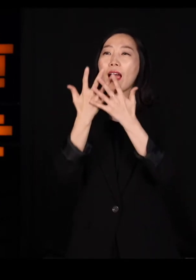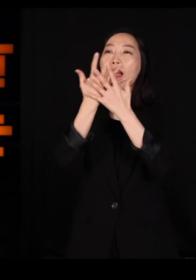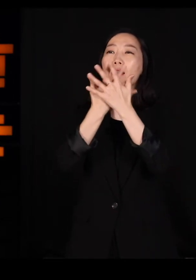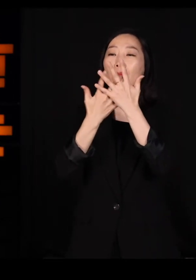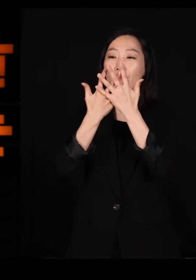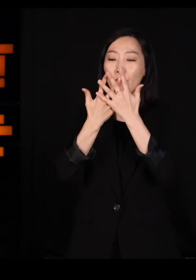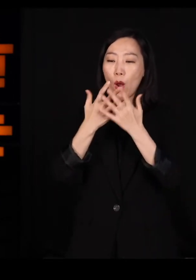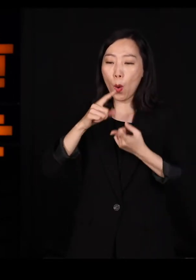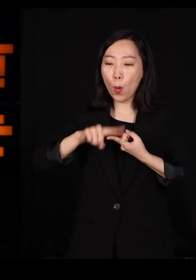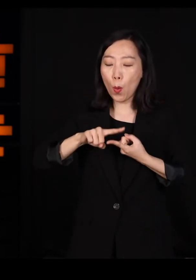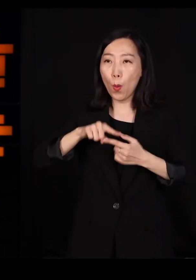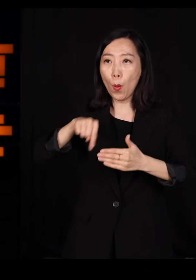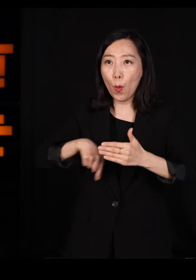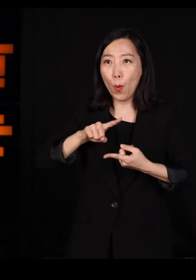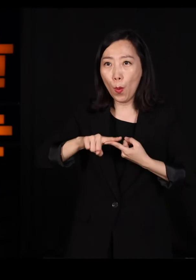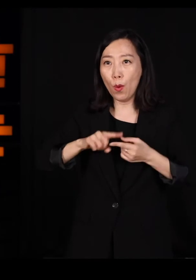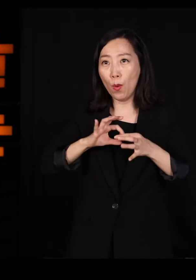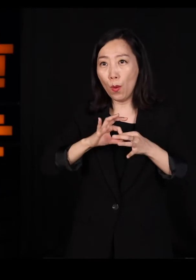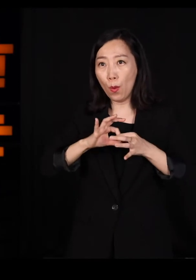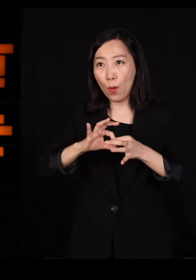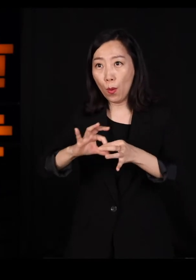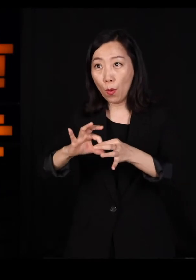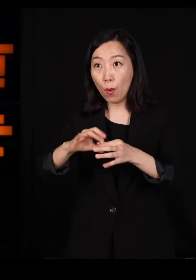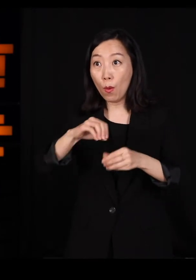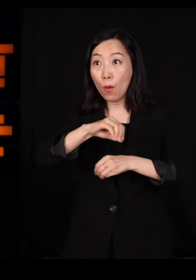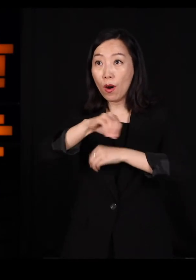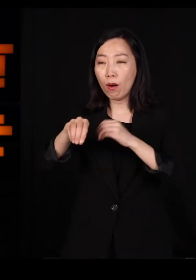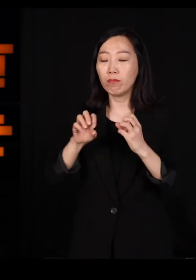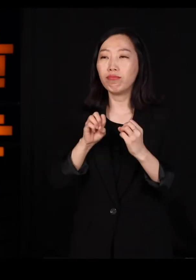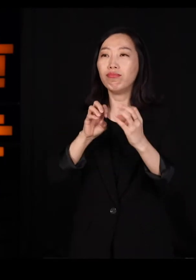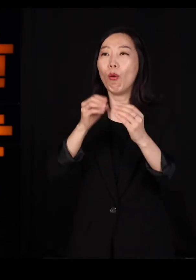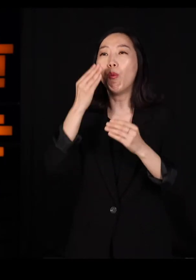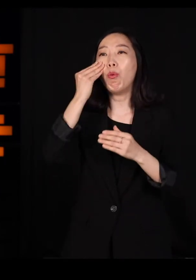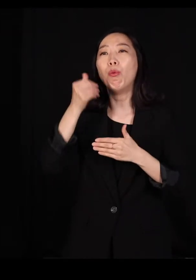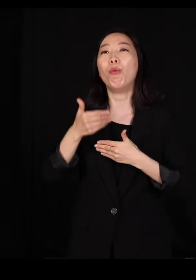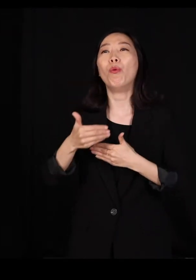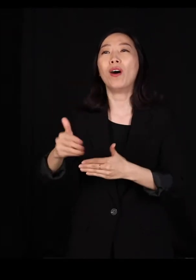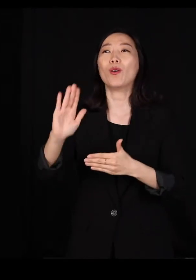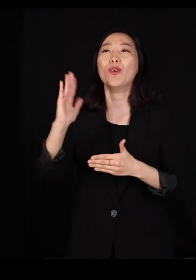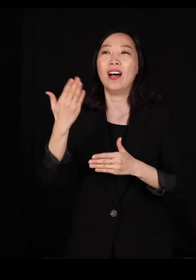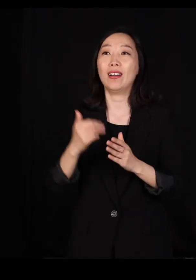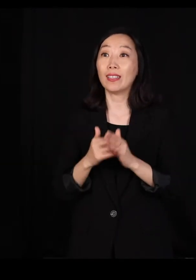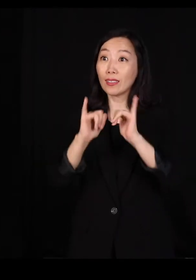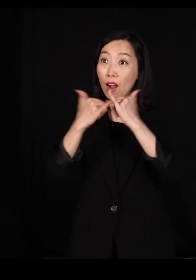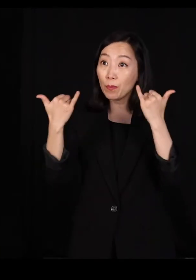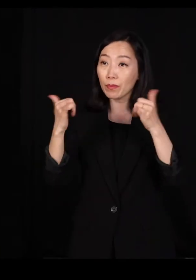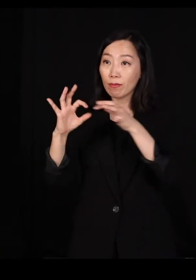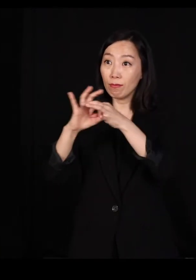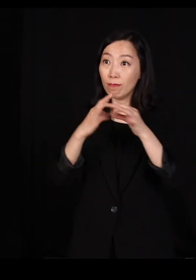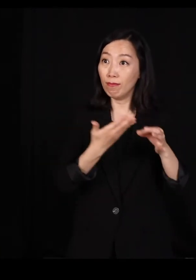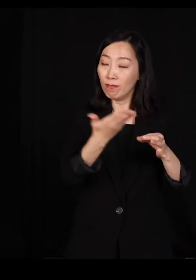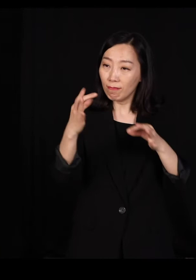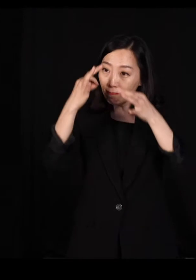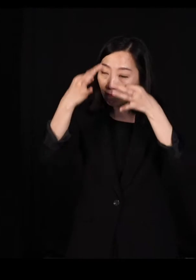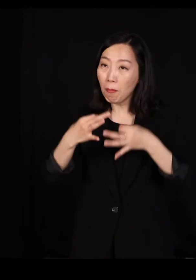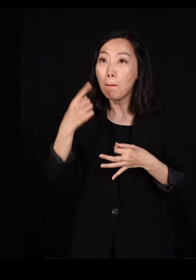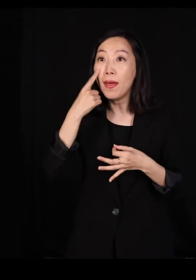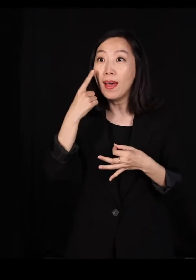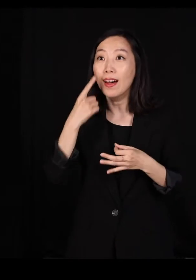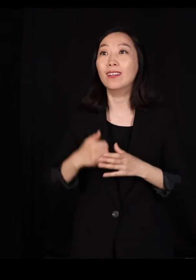애매함을 마음속에 간직하고 홀딩할 때 오히려 소통이 훨씬 더 부드러워져요. 여러분의 인간관계를 한번